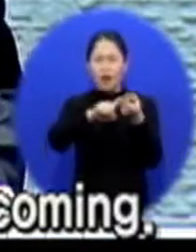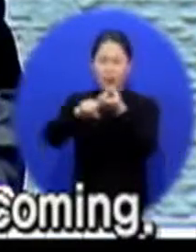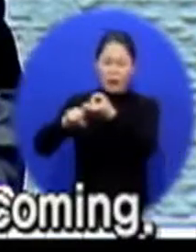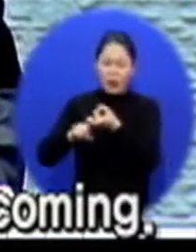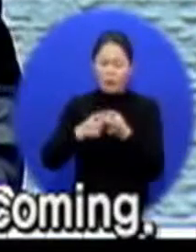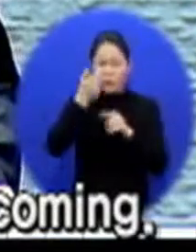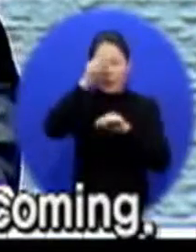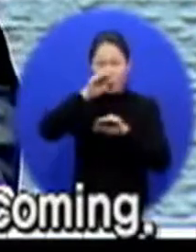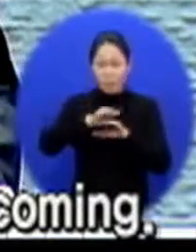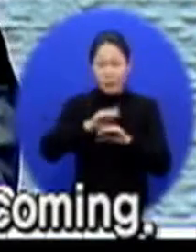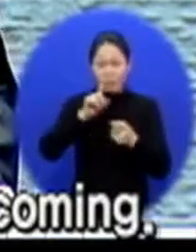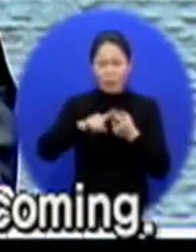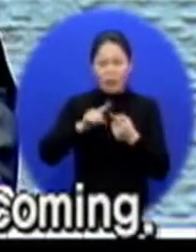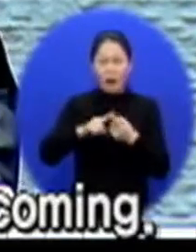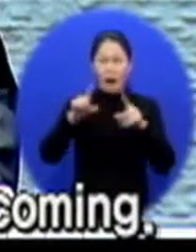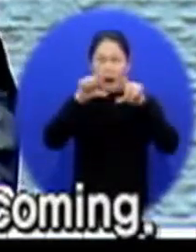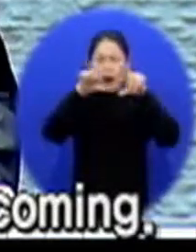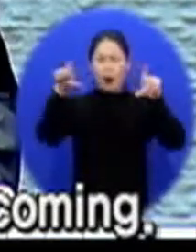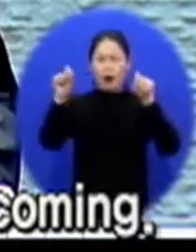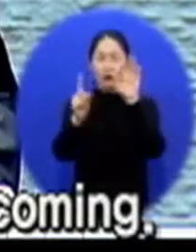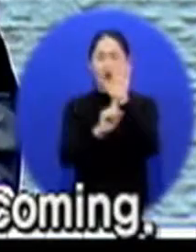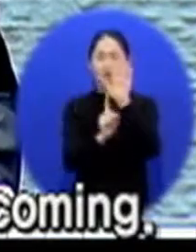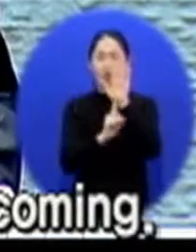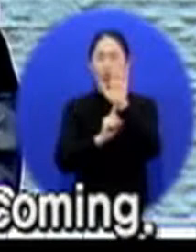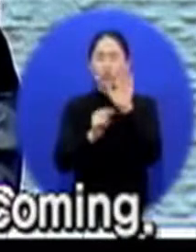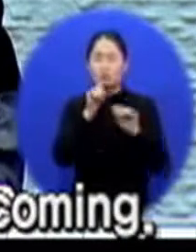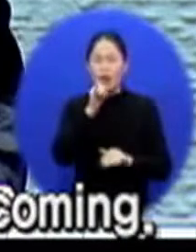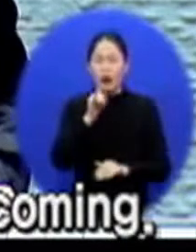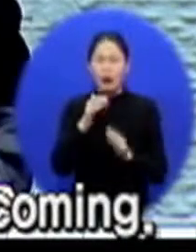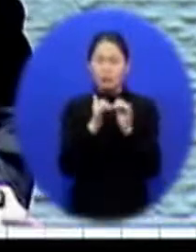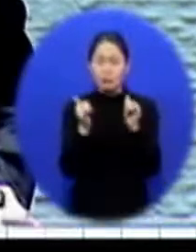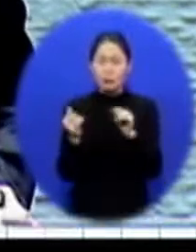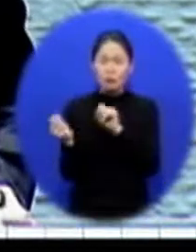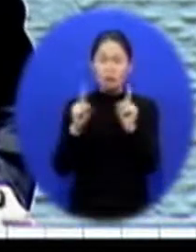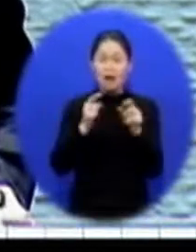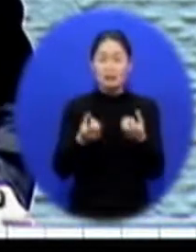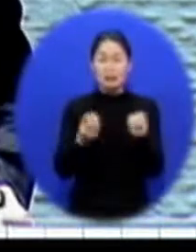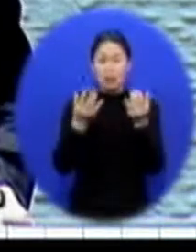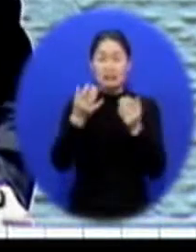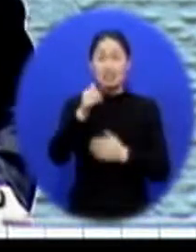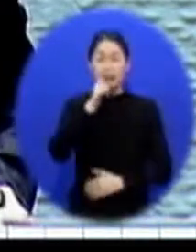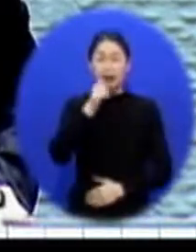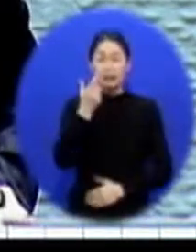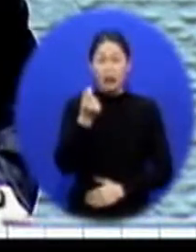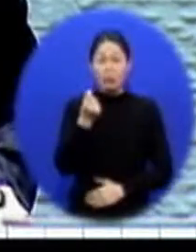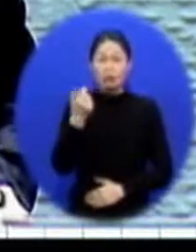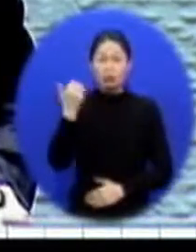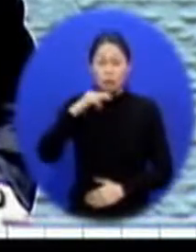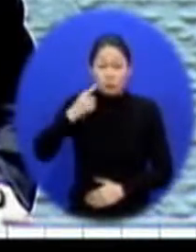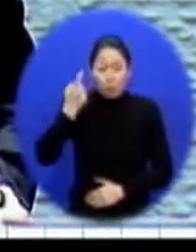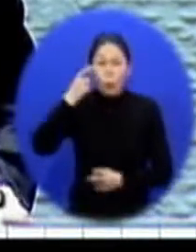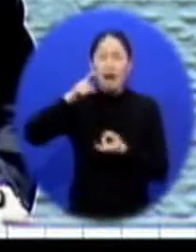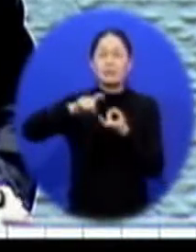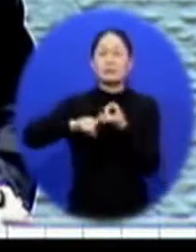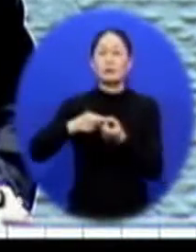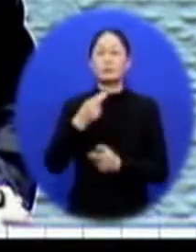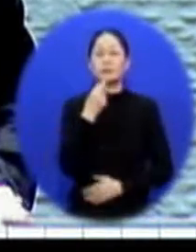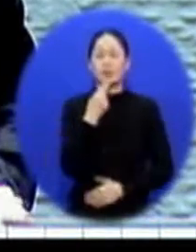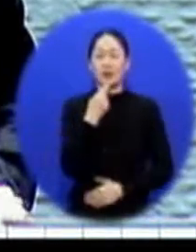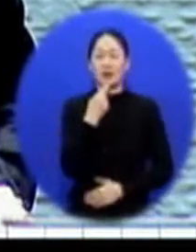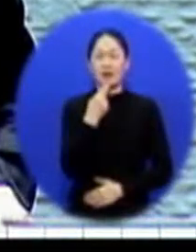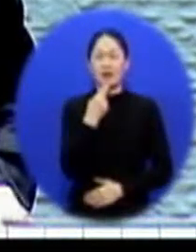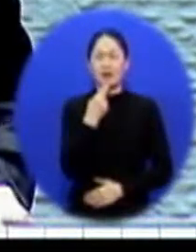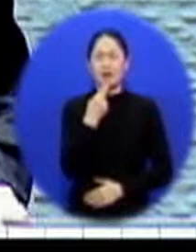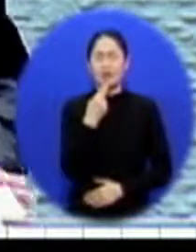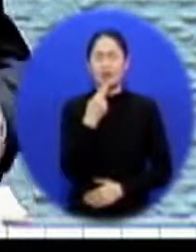겠지요 사람들이 부활 제리 온 모양이다 그렇게 생각을 하겠지요 그러나 어느 누구도 관심이 없어요